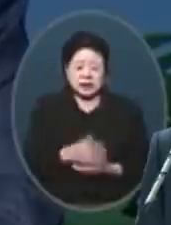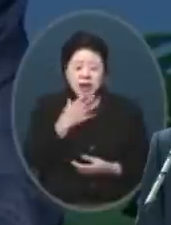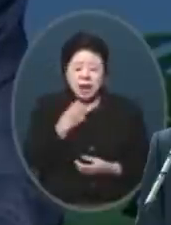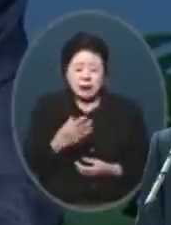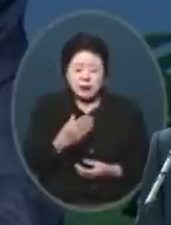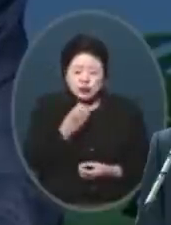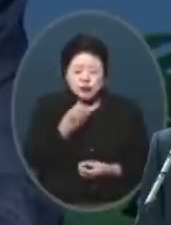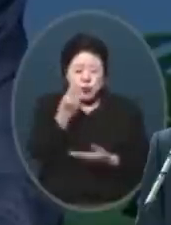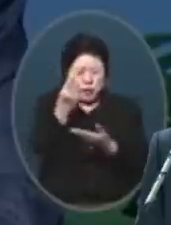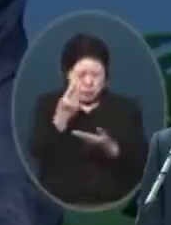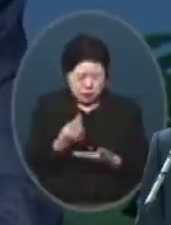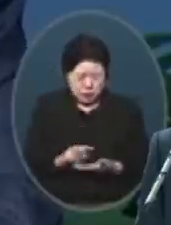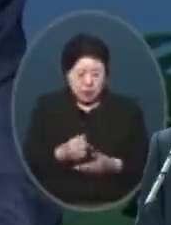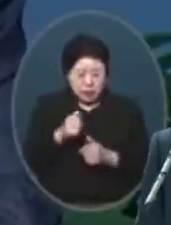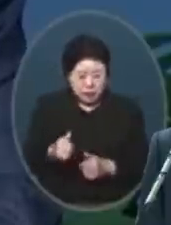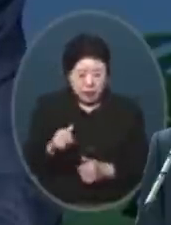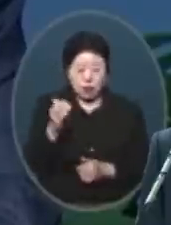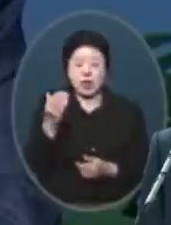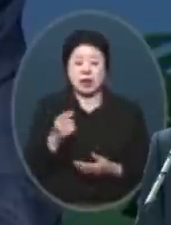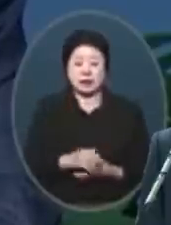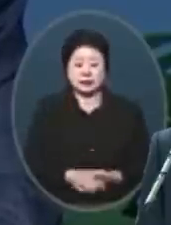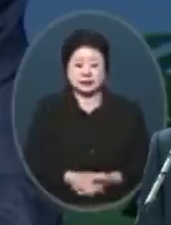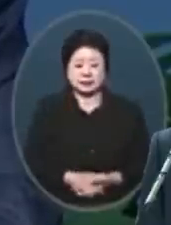아브라함의 복이 따르게 되어 있는 것입니다.